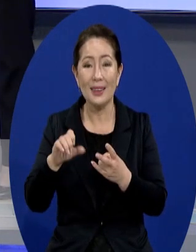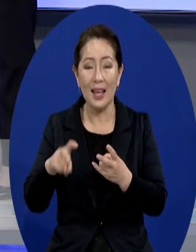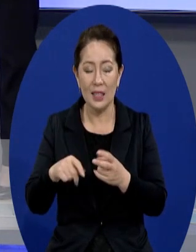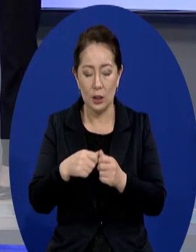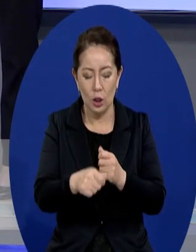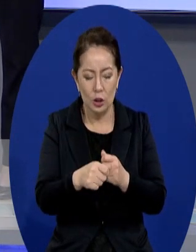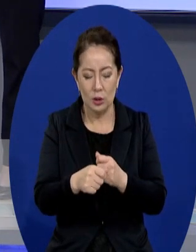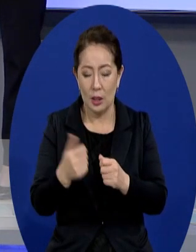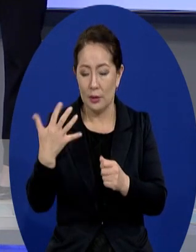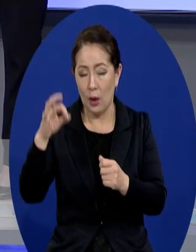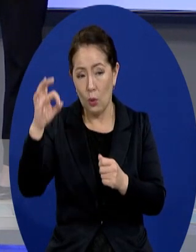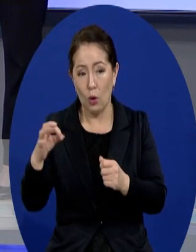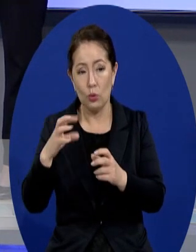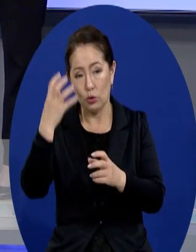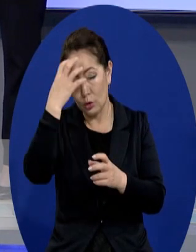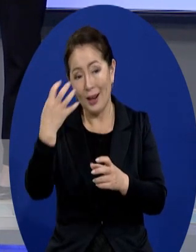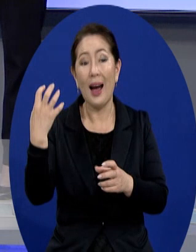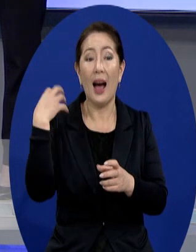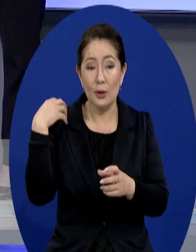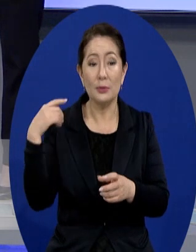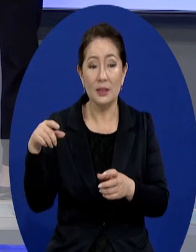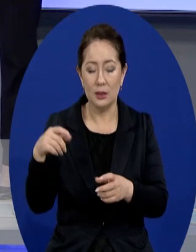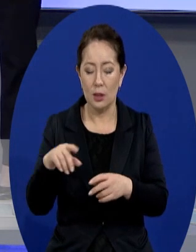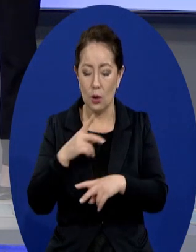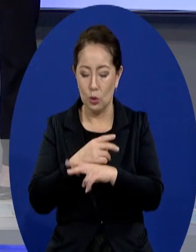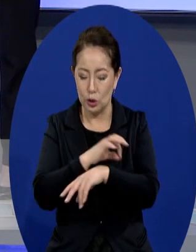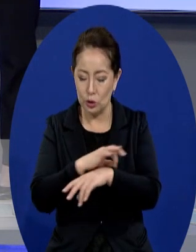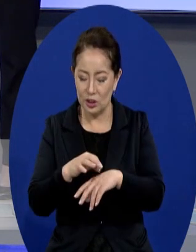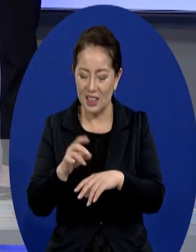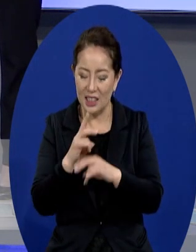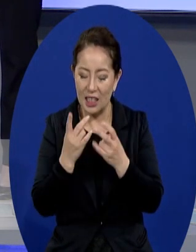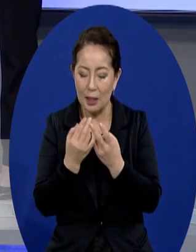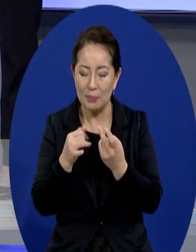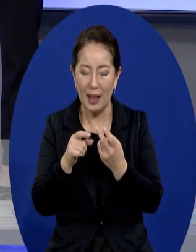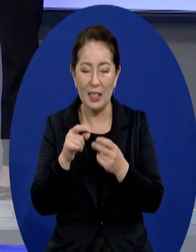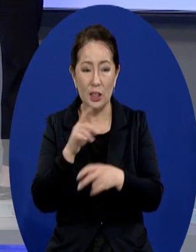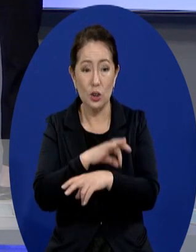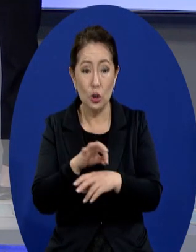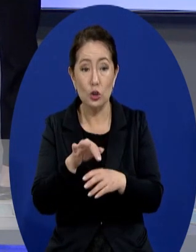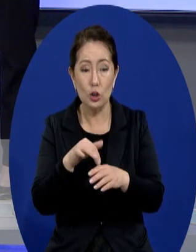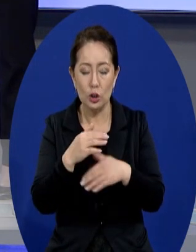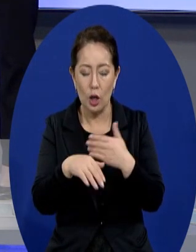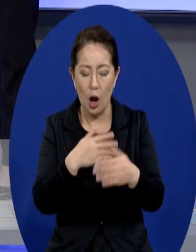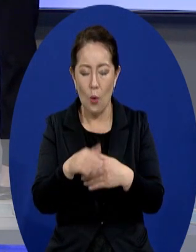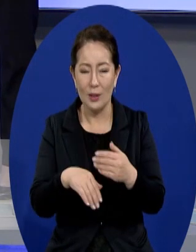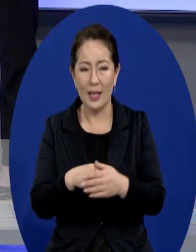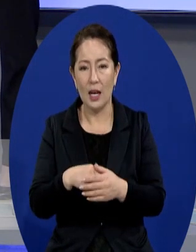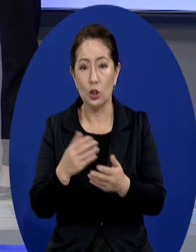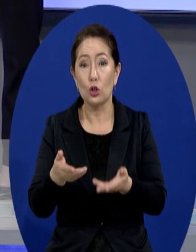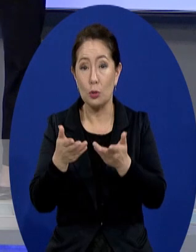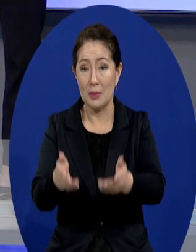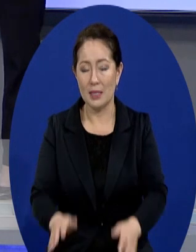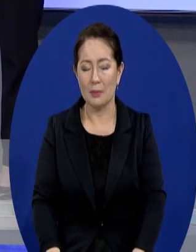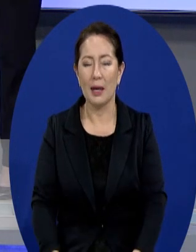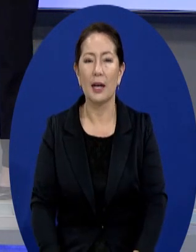50% төрөөс даана гэсэн хуулийн төслийг нийгмийн даатгалын тухай багц хуулиудын төсөлд тусгаад өргөн барьсан байгаа